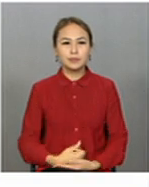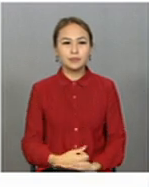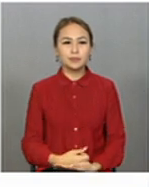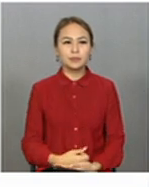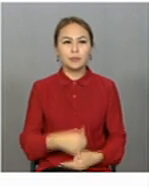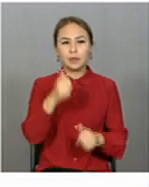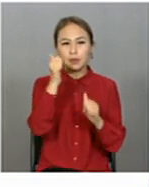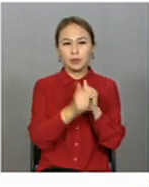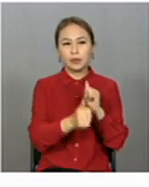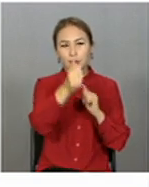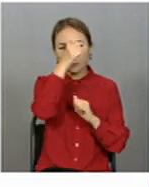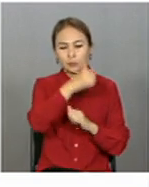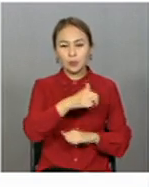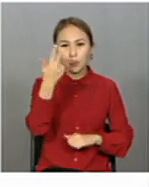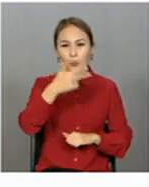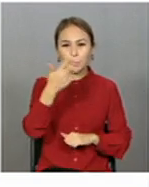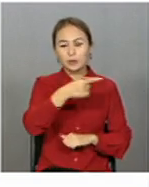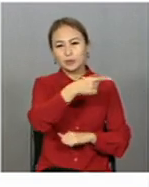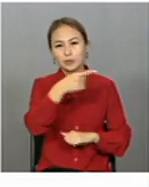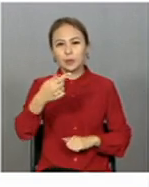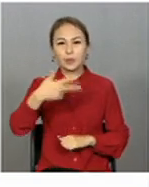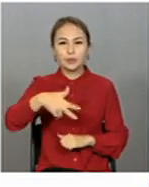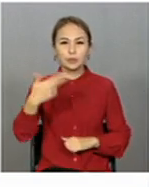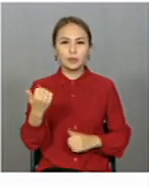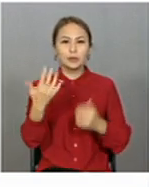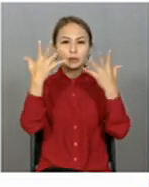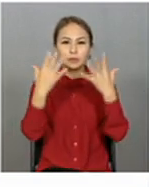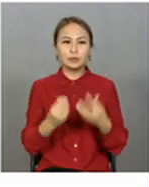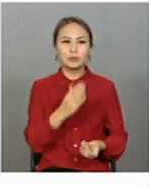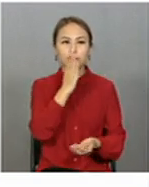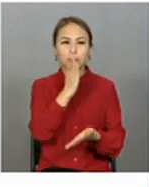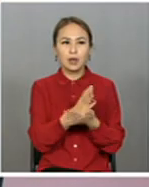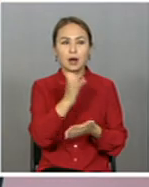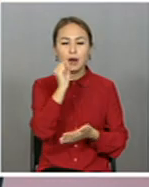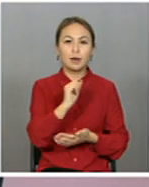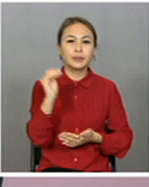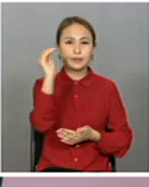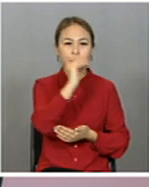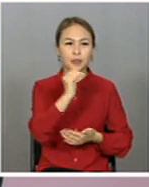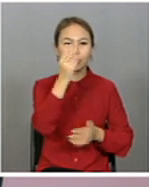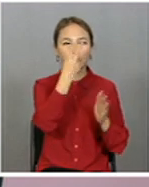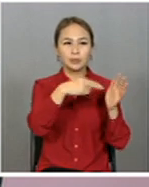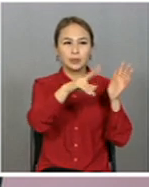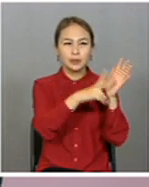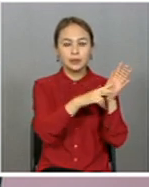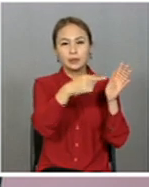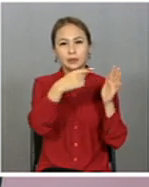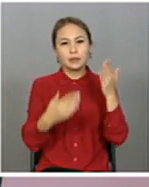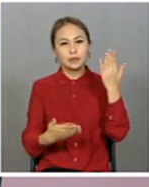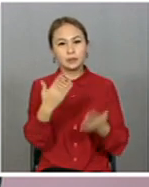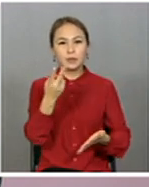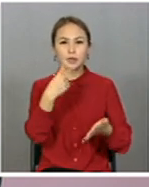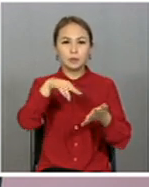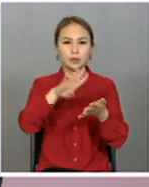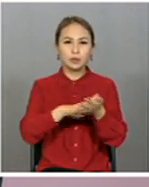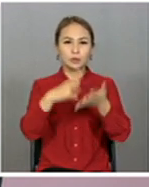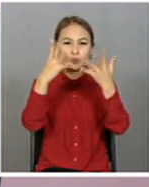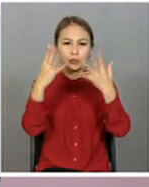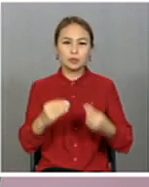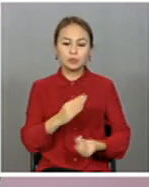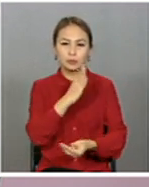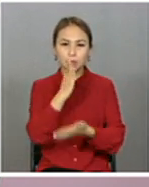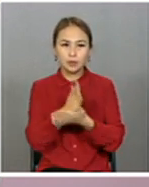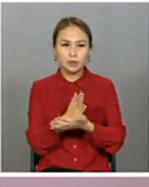Әр айда 30 немесе 31 күн бар екен. Ал ақпан айында 28 не 29 күн бар.